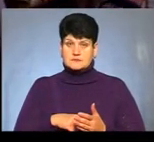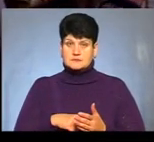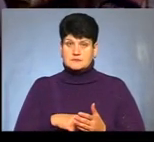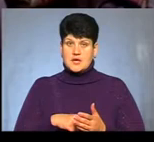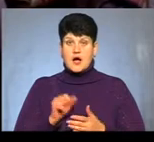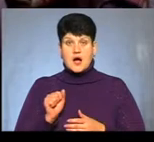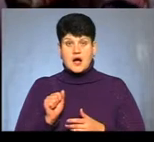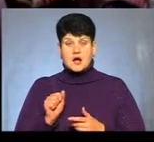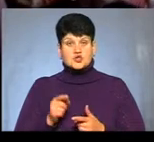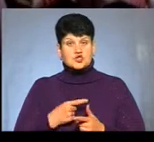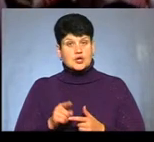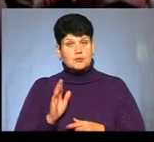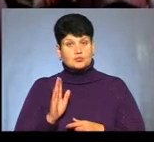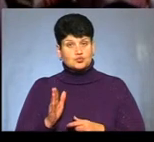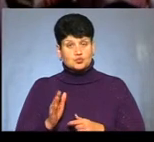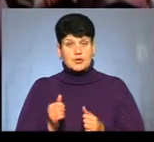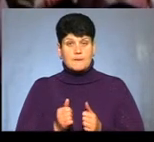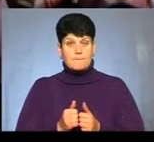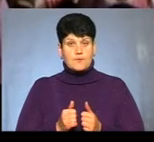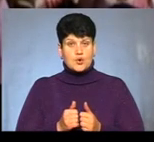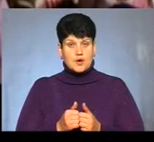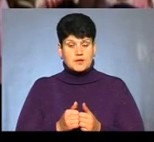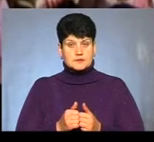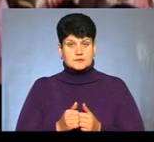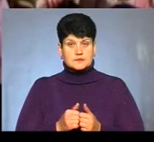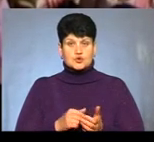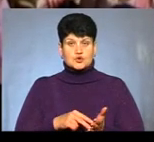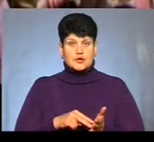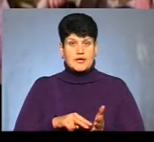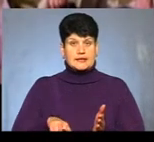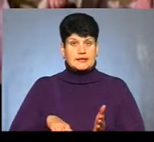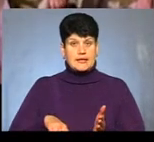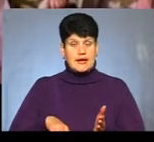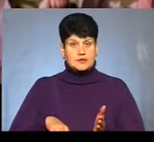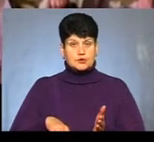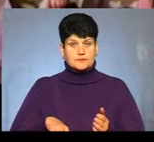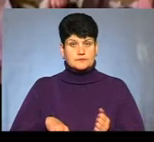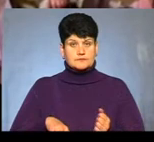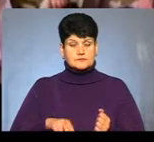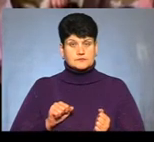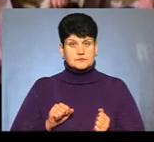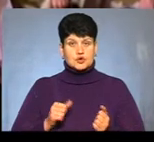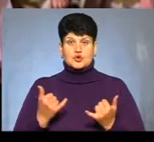питання, а чи буде поряд стояти директор,